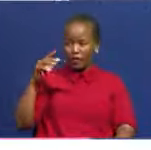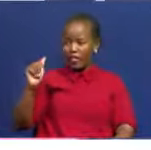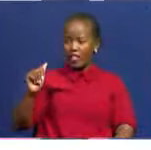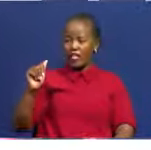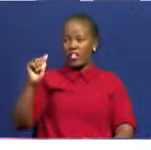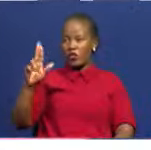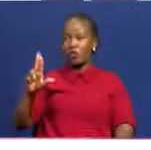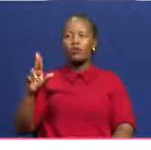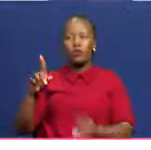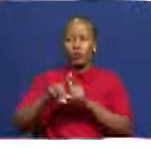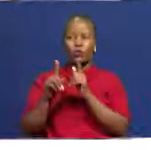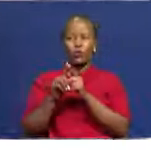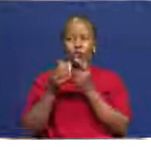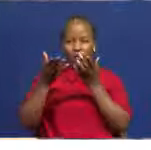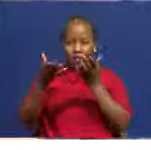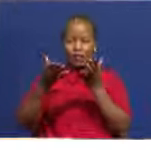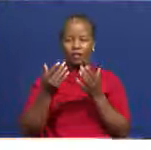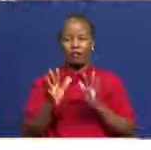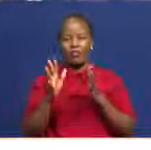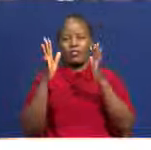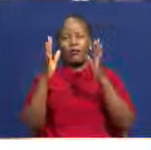Afrika, pia hakuachwa nyuma.